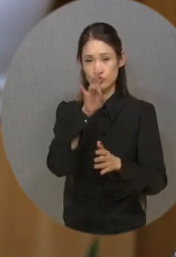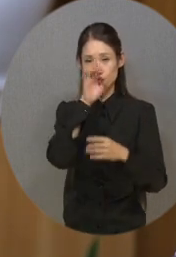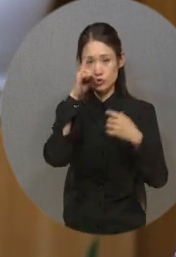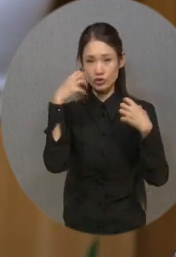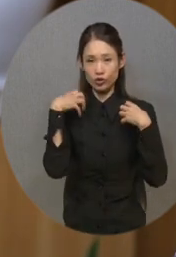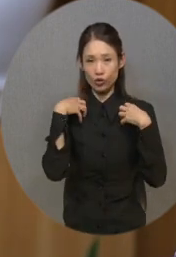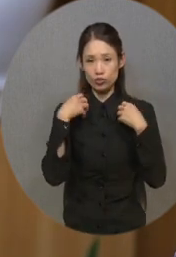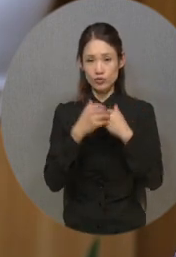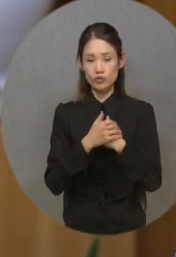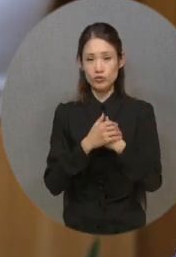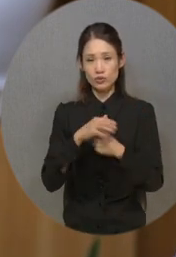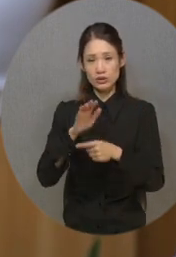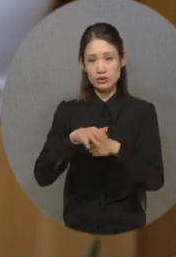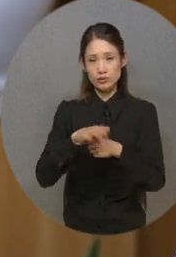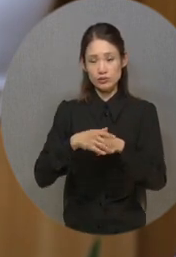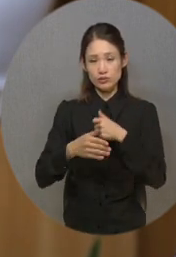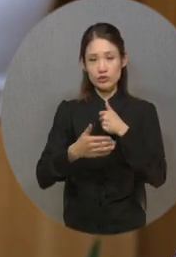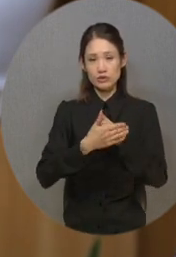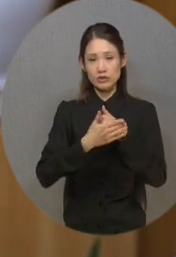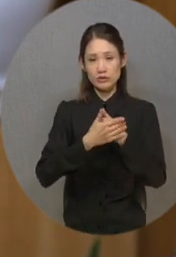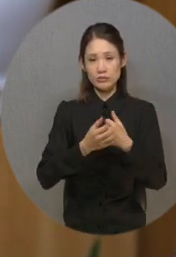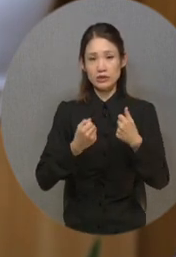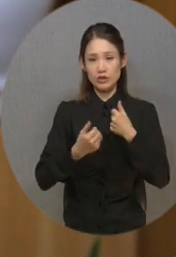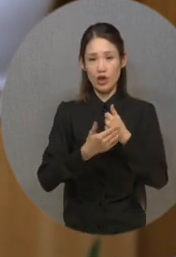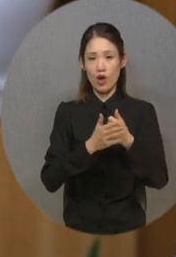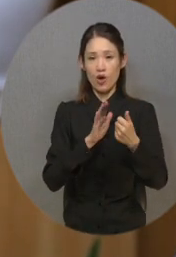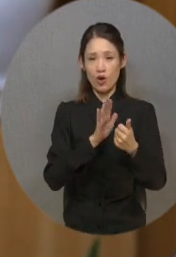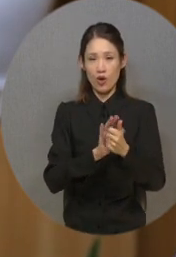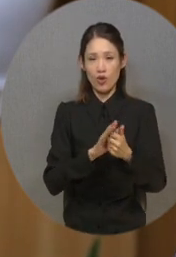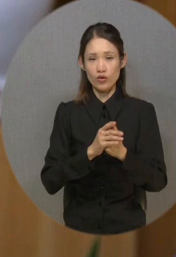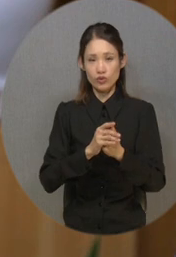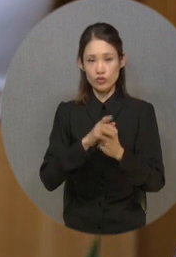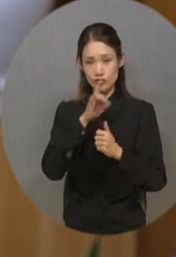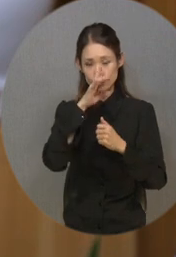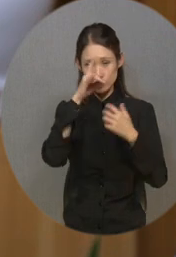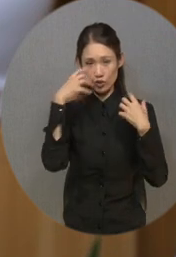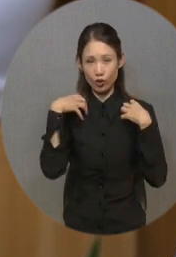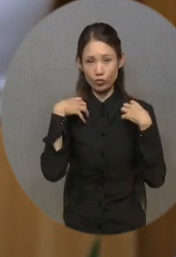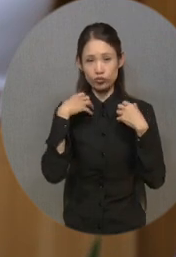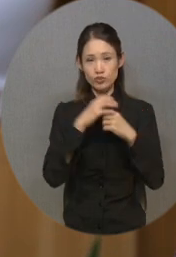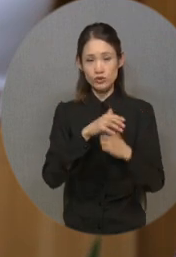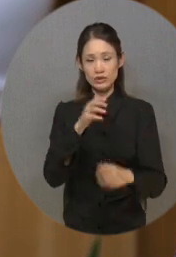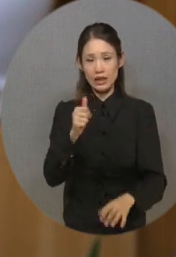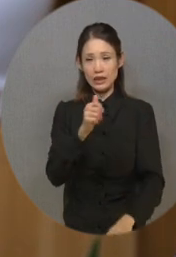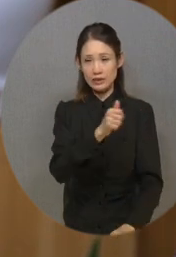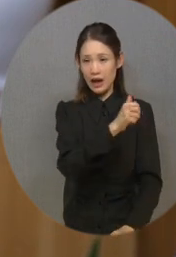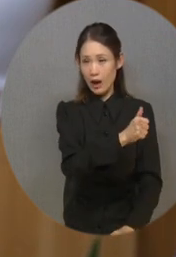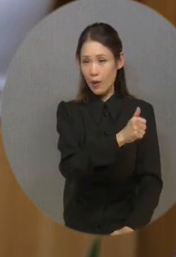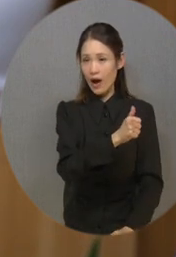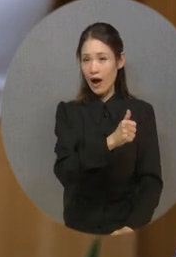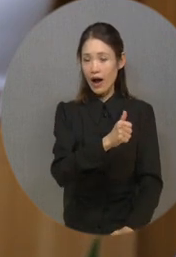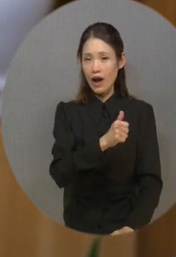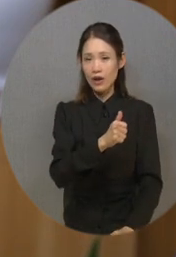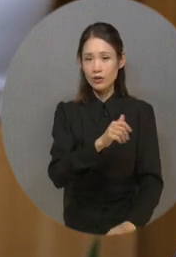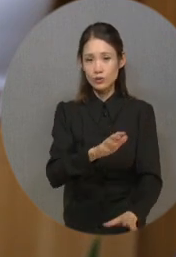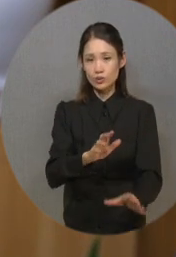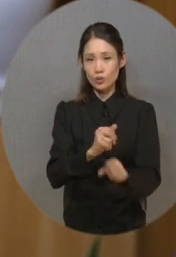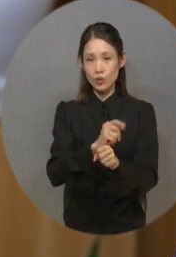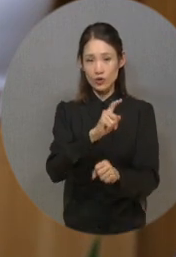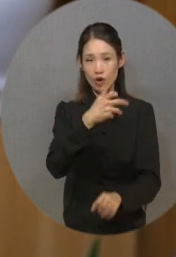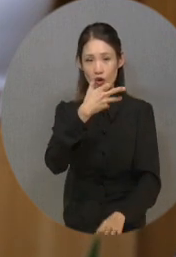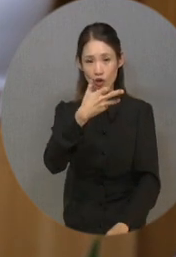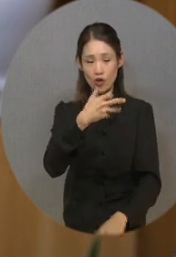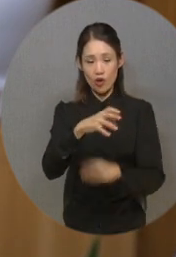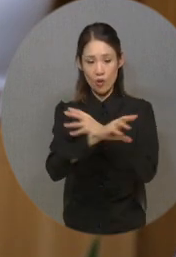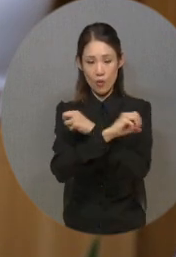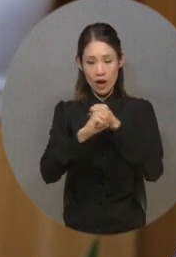중앙지방협력회의라는 게 있습니다. 중앙은 중앙정부의 국무위원으로 되어 있는 각 부처의 장관들 그리고 지방은 18개의